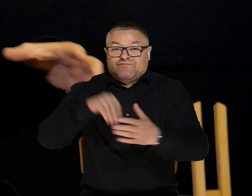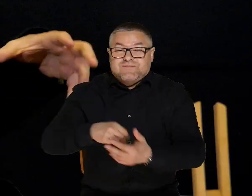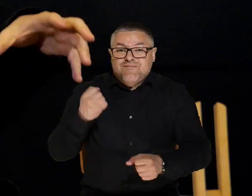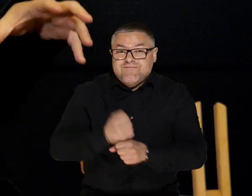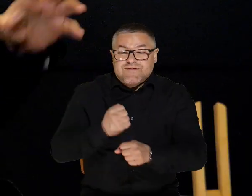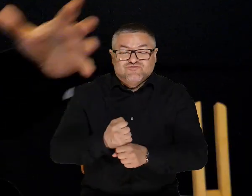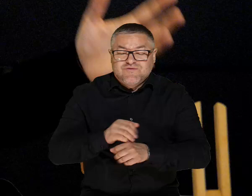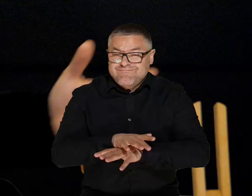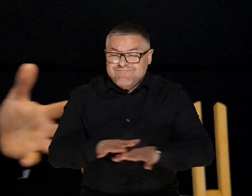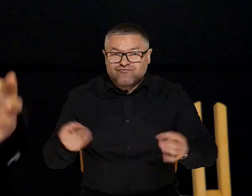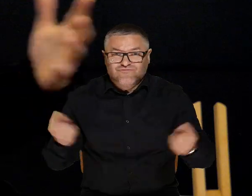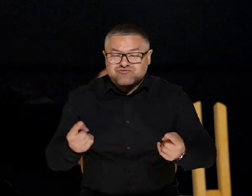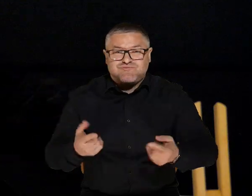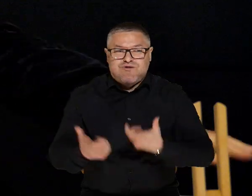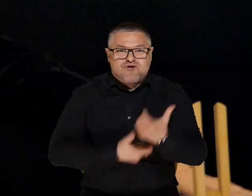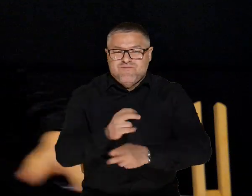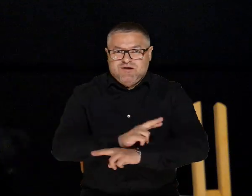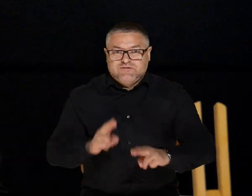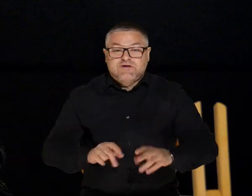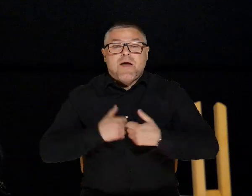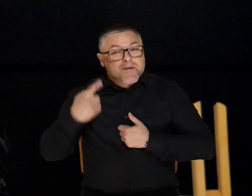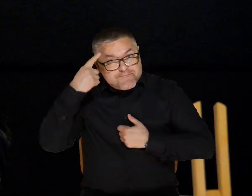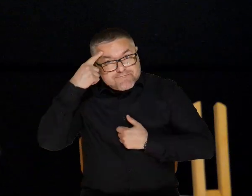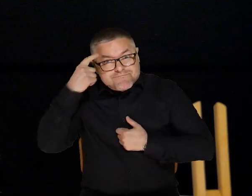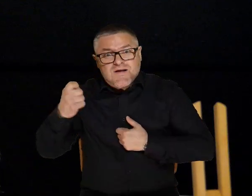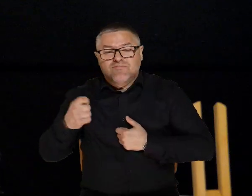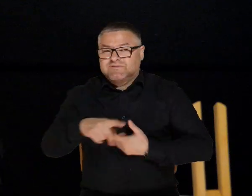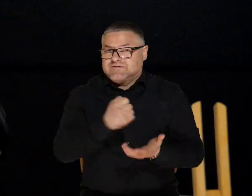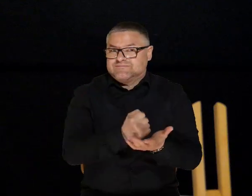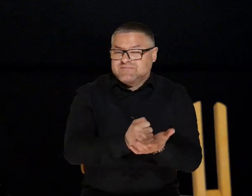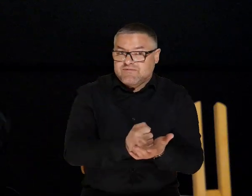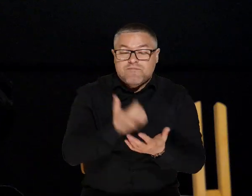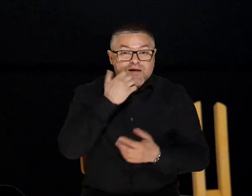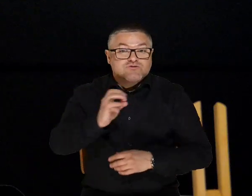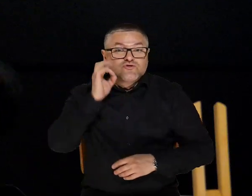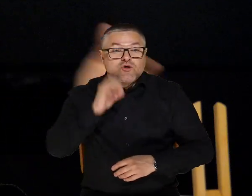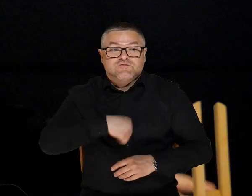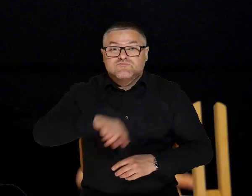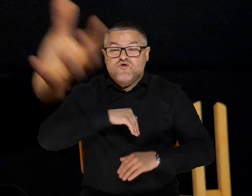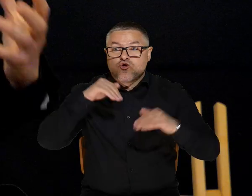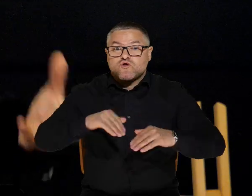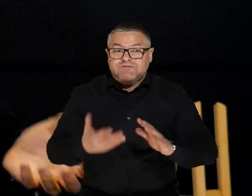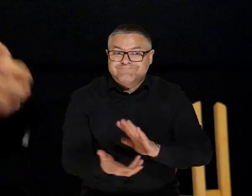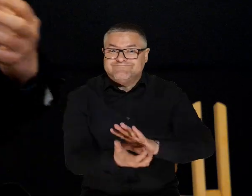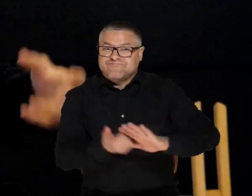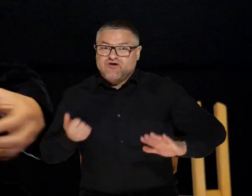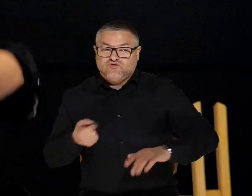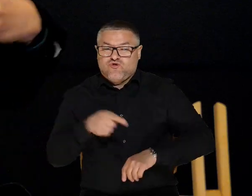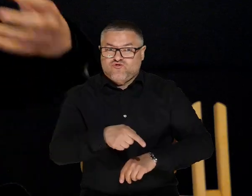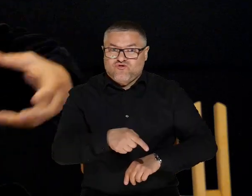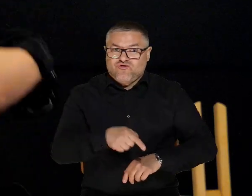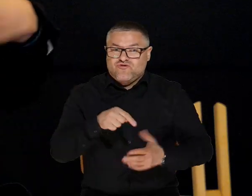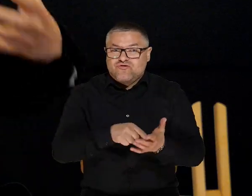którzy robią tam rzeczy znakomite właśnie dla upamiętniania tych spraw. I myślę, że bardzo dobrze, gdybyśmy byli w stanie to wyjąć z